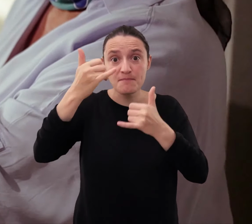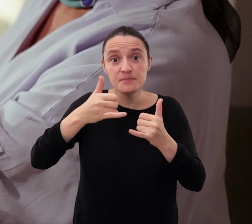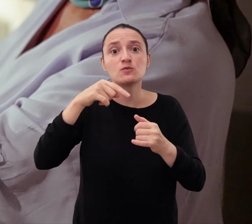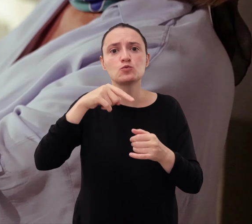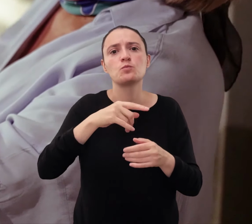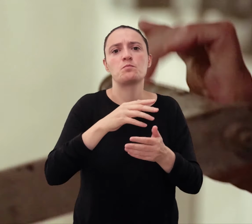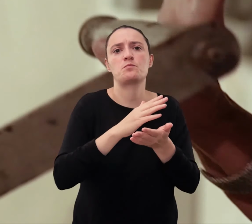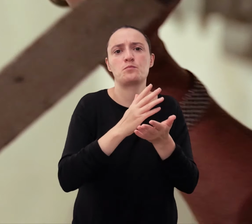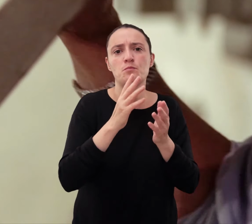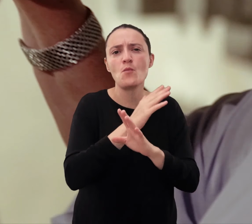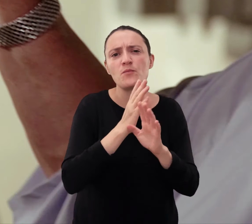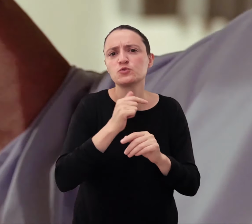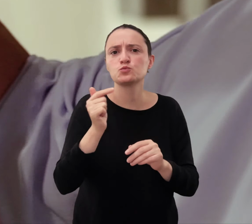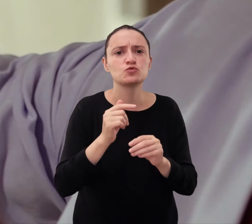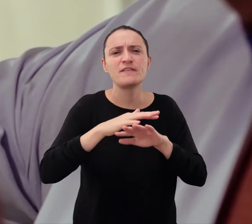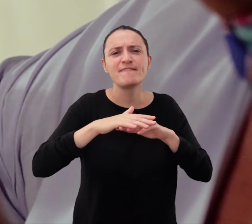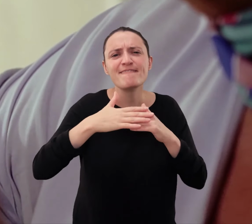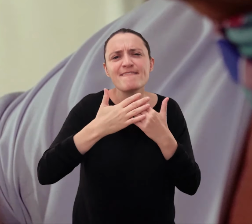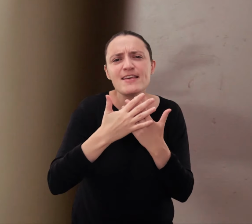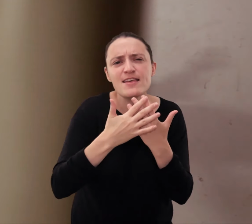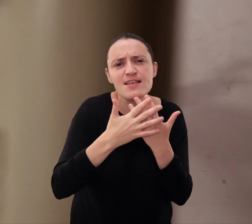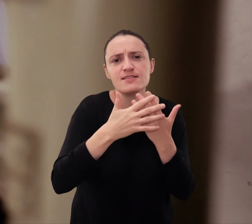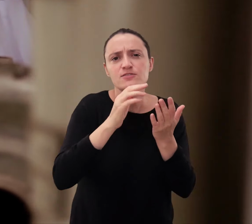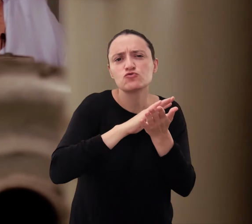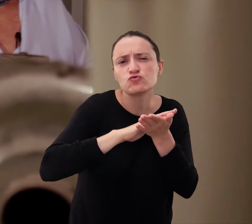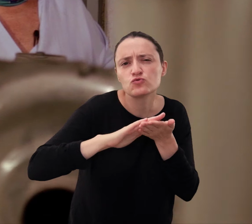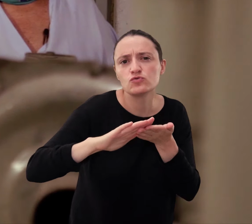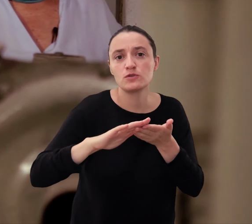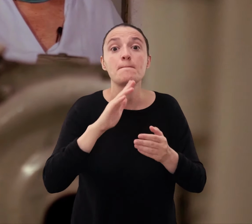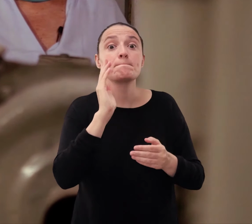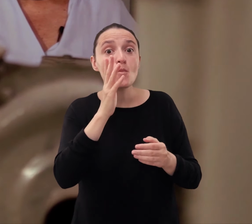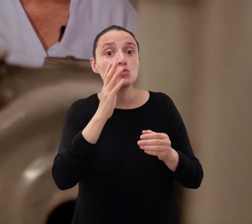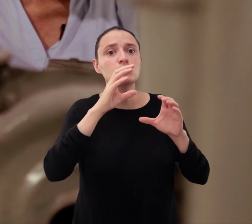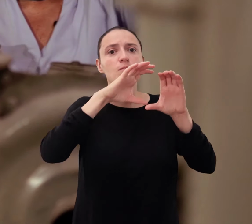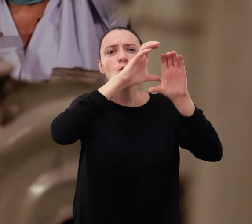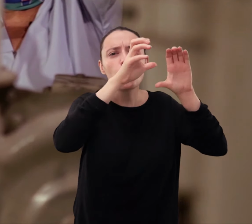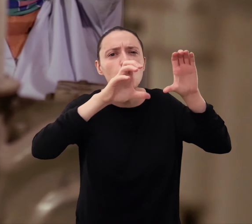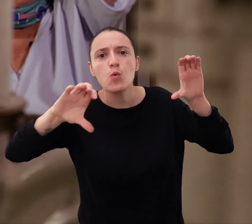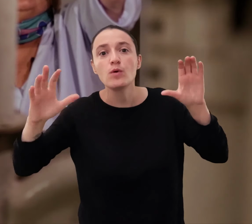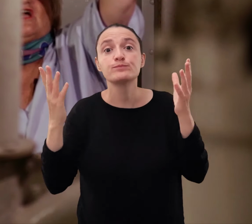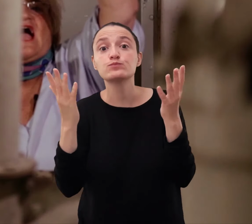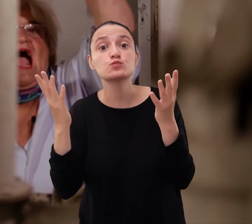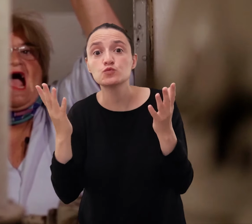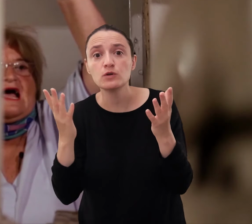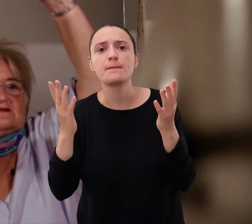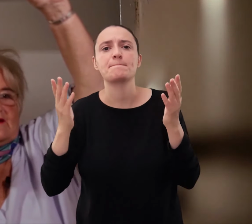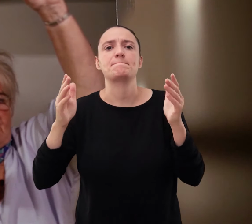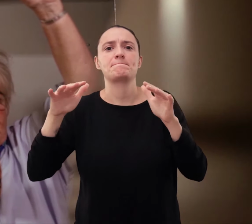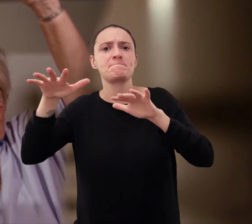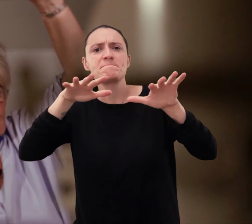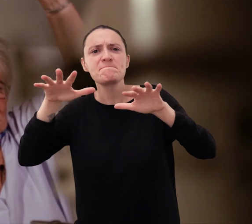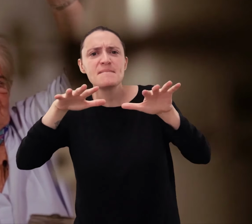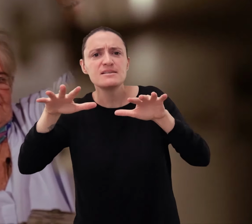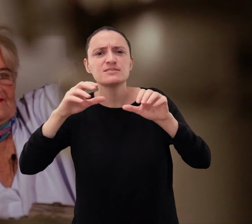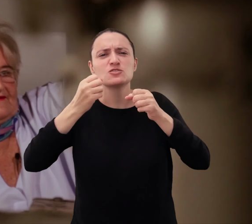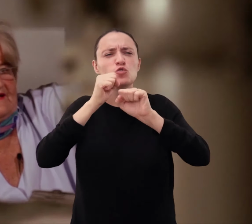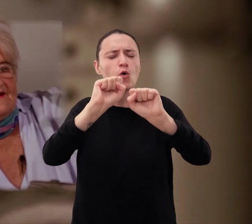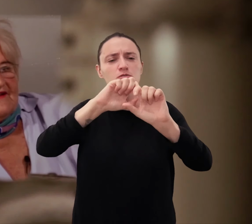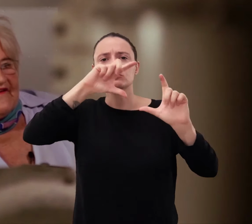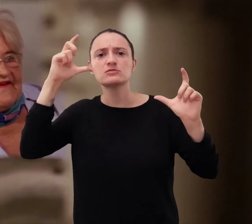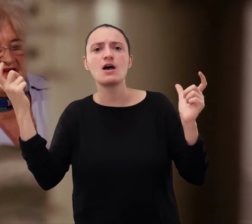przefiltrować powietrze, które było rozprowadzone tymi rurami po całym schronie. I tu wiatr.